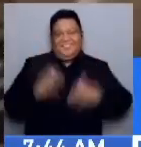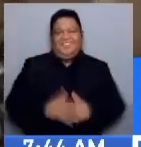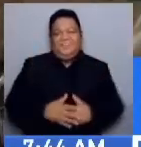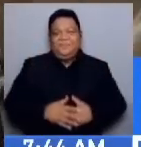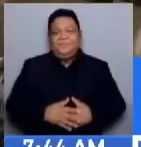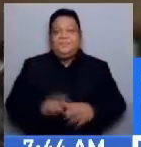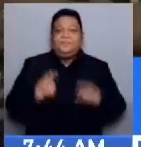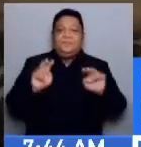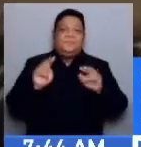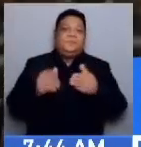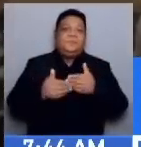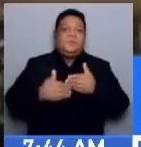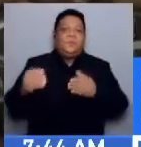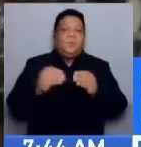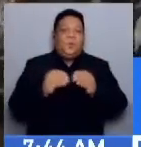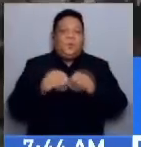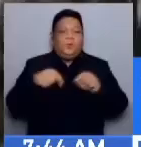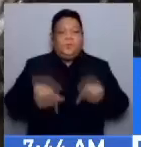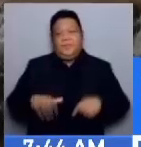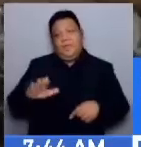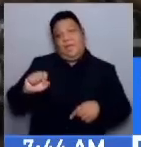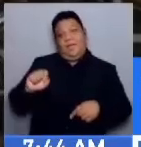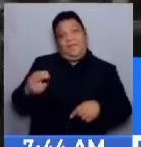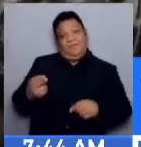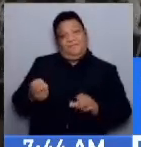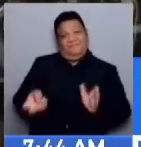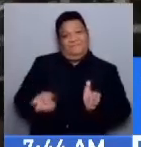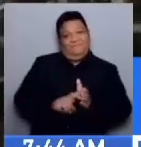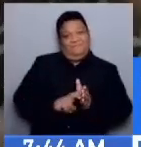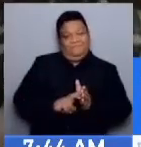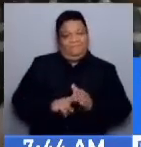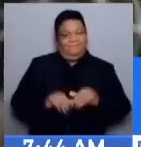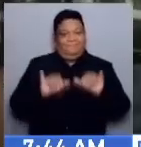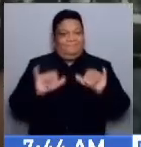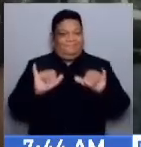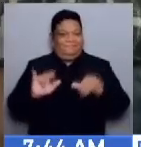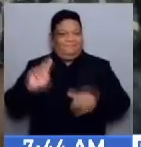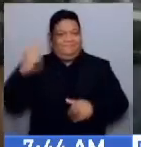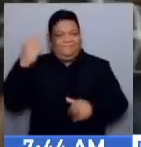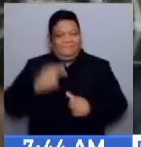nyo pa ang mga susunod na mananalo sa acting. Cash-sakay! Magbabalik po ang Unang Hirit!